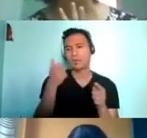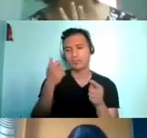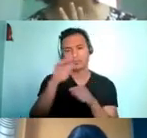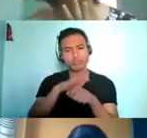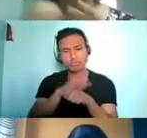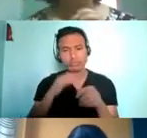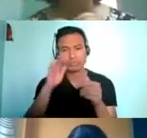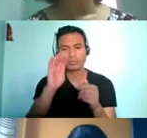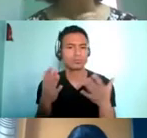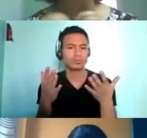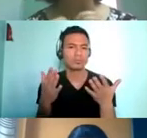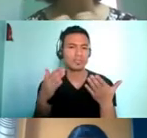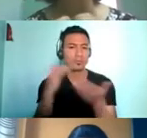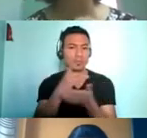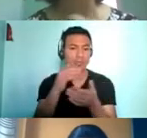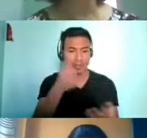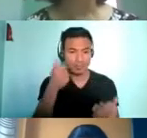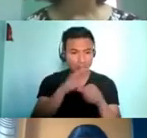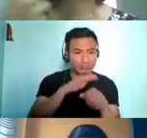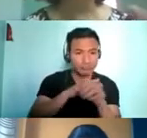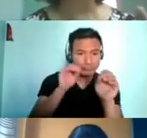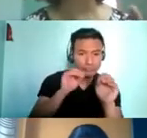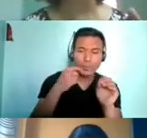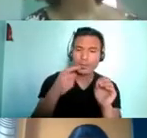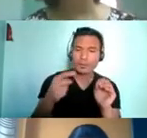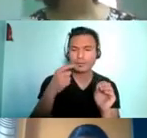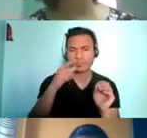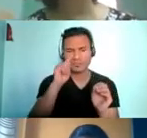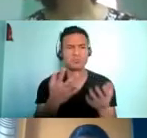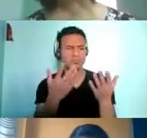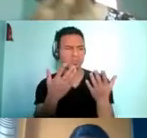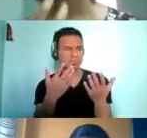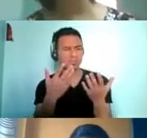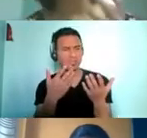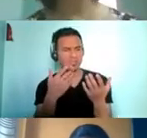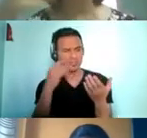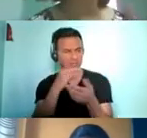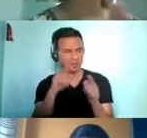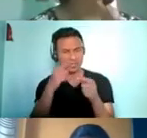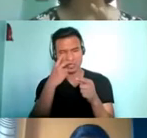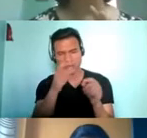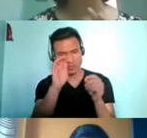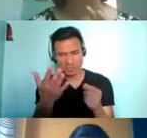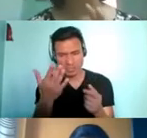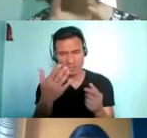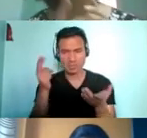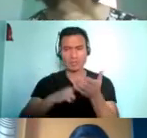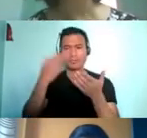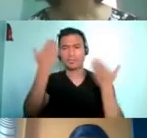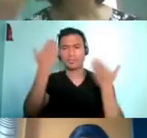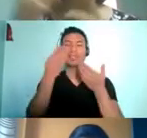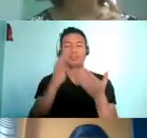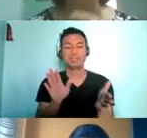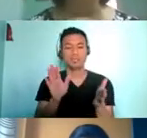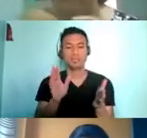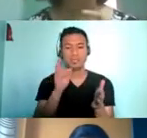गर्न नसक्ने, अनि बच्चालाई राम्ररी स्याहार गर्न नसक्दाखेरि कस्तो आइमे यो बच्चालाई पनि एउटा स्याहार गर्न सक्दैन, त्यसमा अझै हिंसा थपेर आउँछ, फेरि